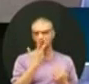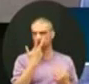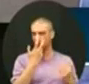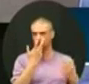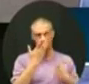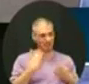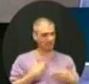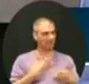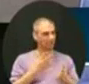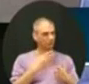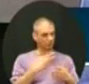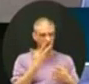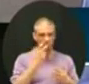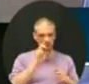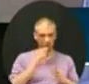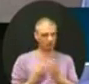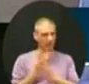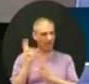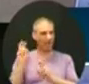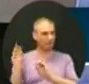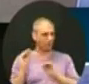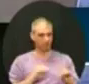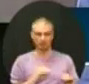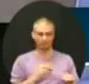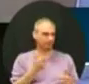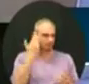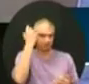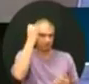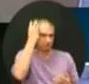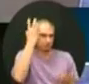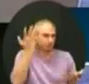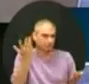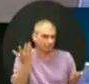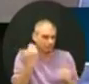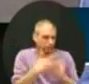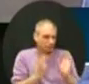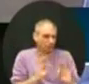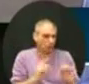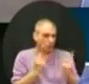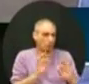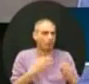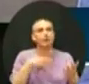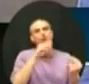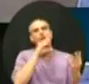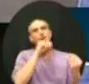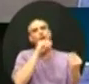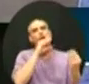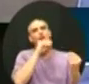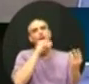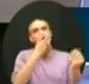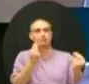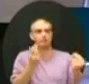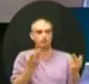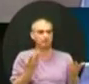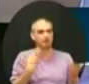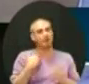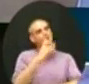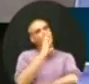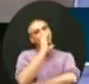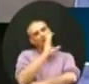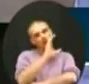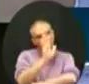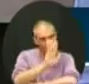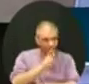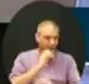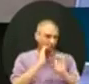38 שם, ליצור שם איזשהו מקום, ולמעשה זה פאטה מורגנה. אז מה עשינו? אז דיברנו הרבה, קיבלנו את הצפייה בטלוויזיה